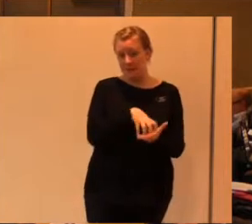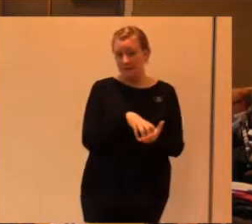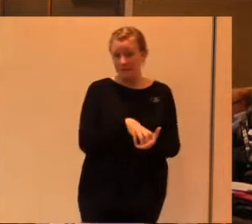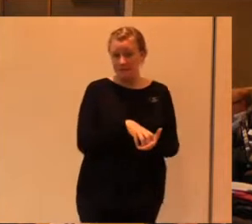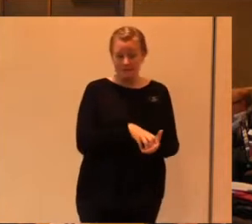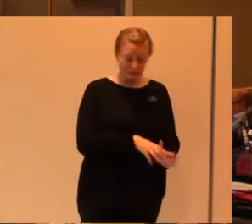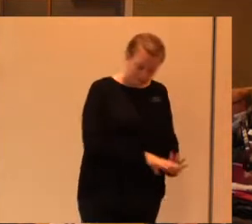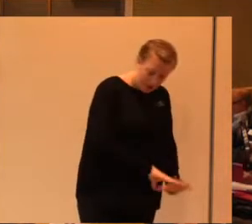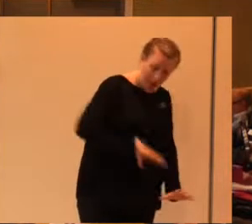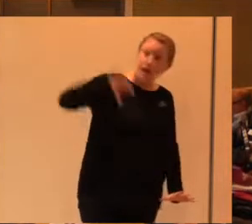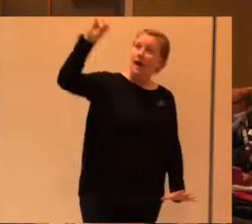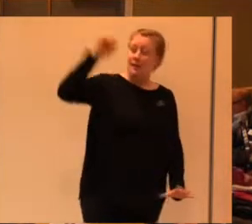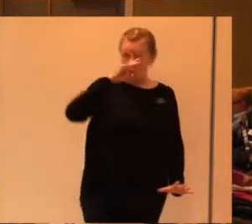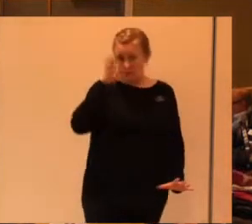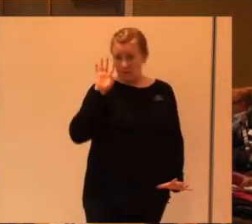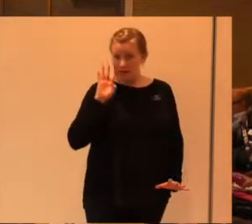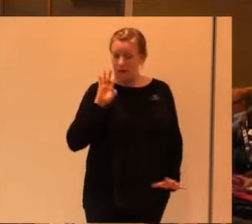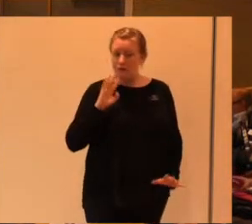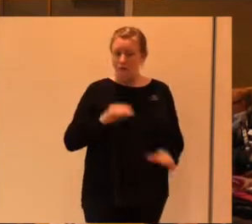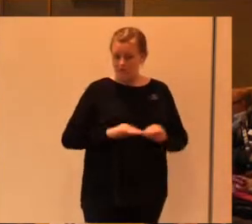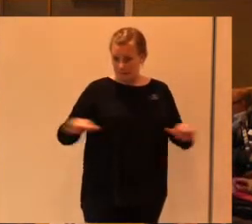åldrar och för jämlikhet i levnadsvillkor.